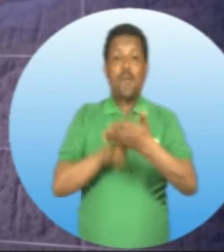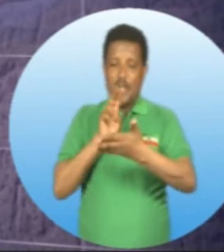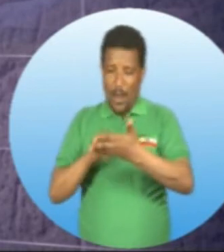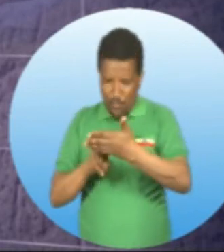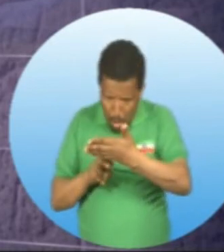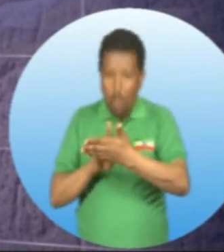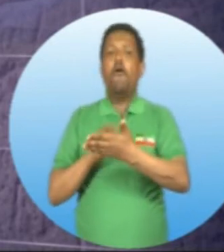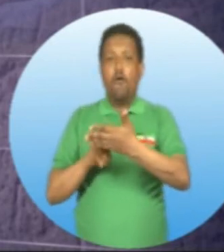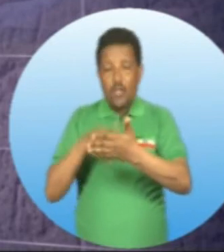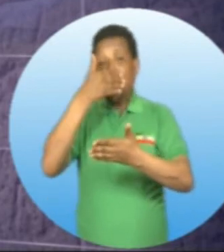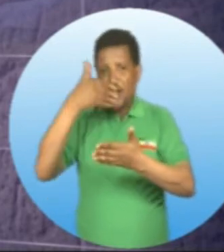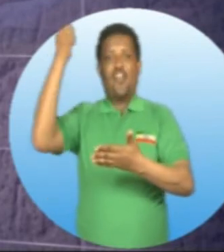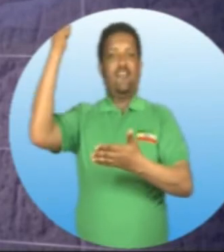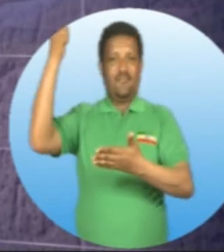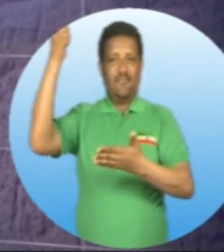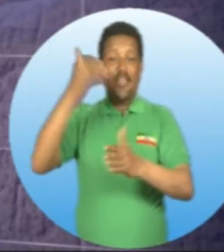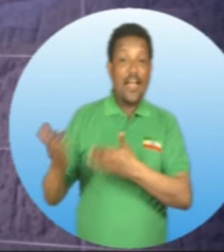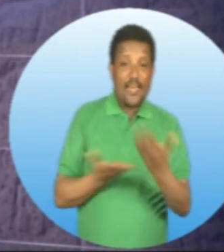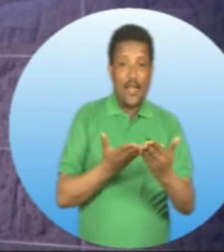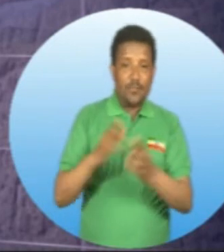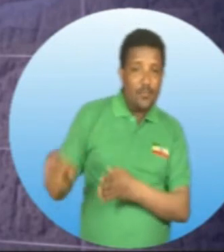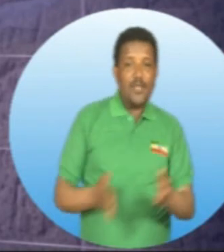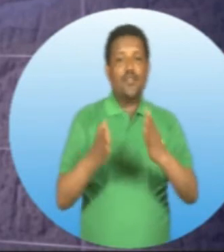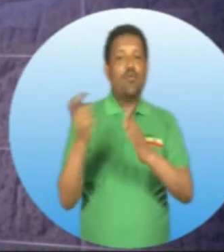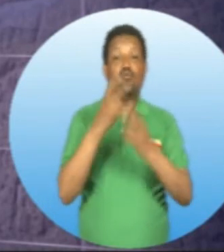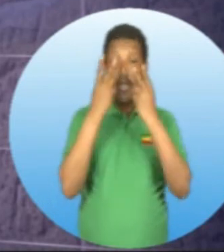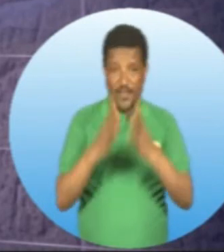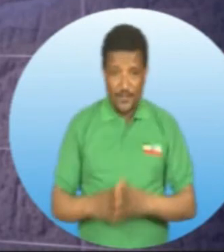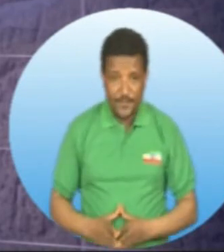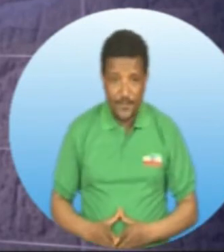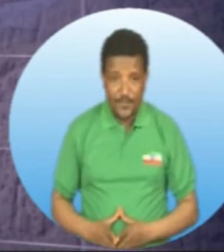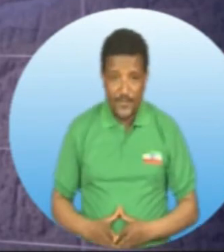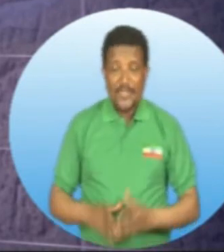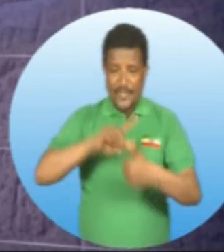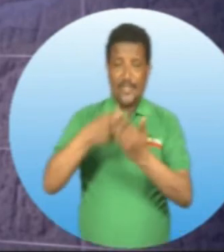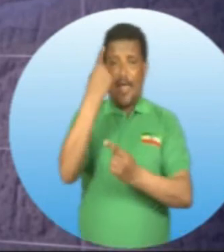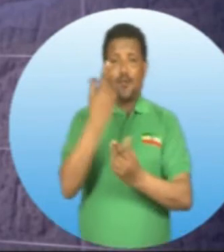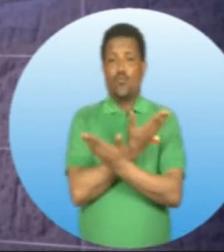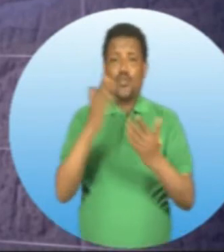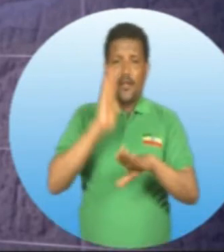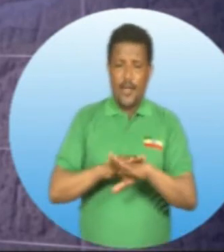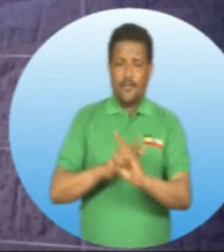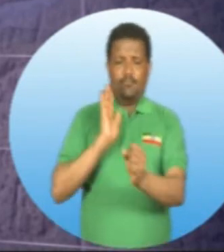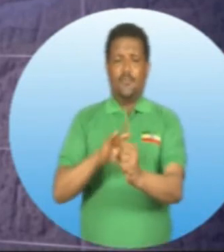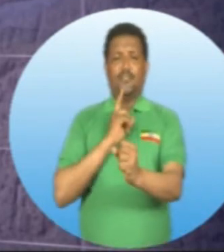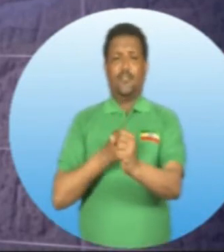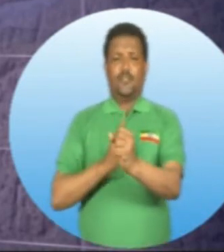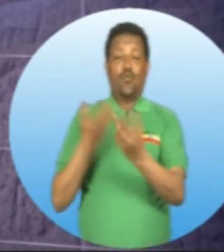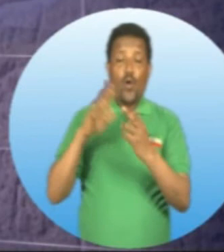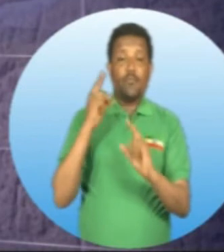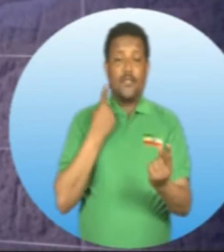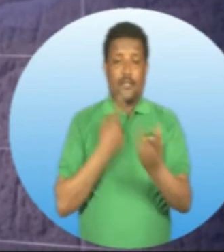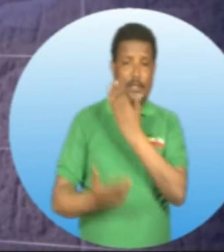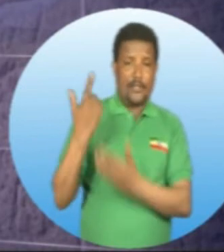በንባብ ከማቅረብ የተሻለ ያቀራረብ ስልት መሆኑን አየን። ስለ አንድ ጉዳይ ላይ ንግግር